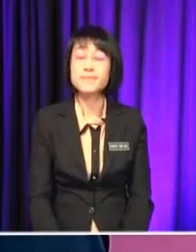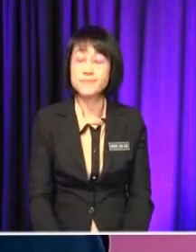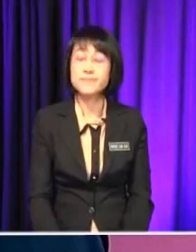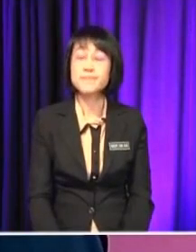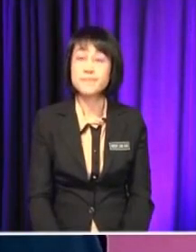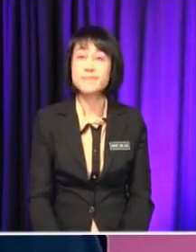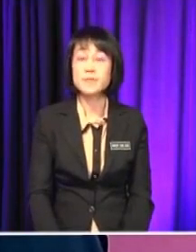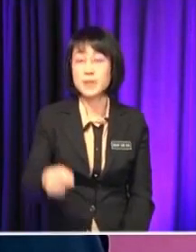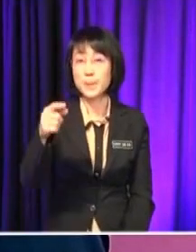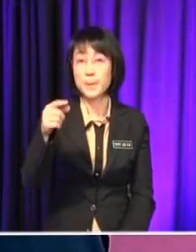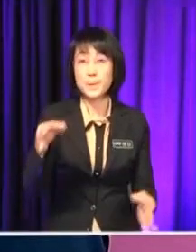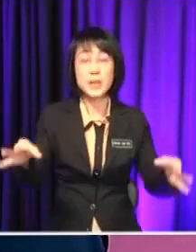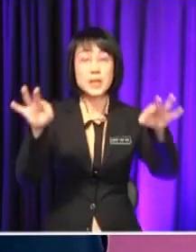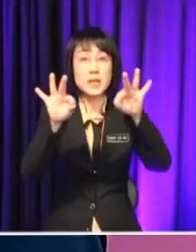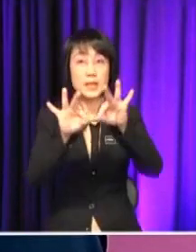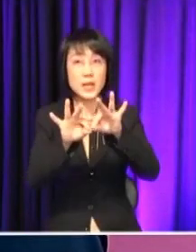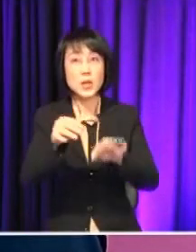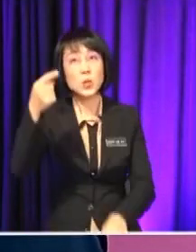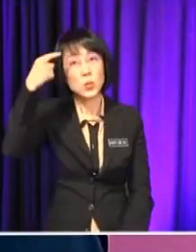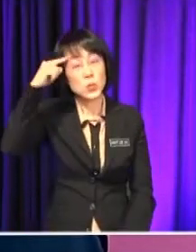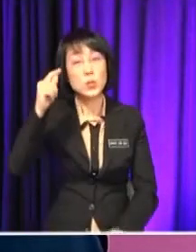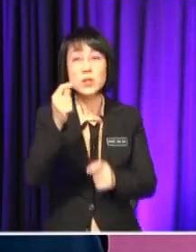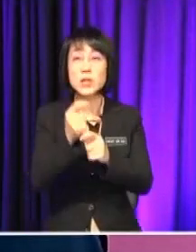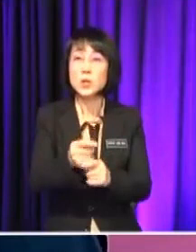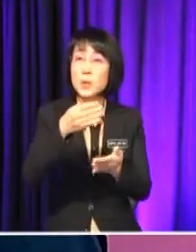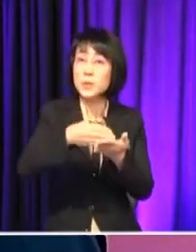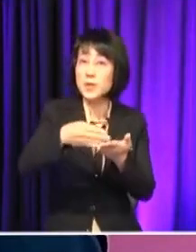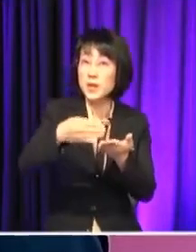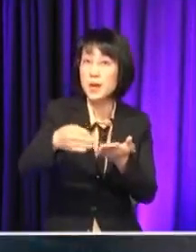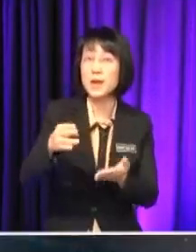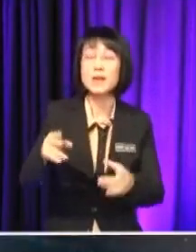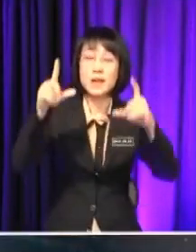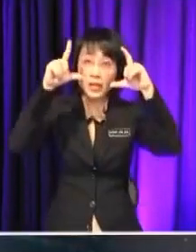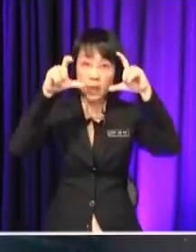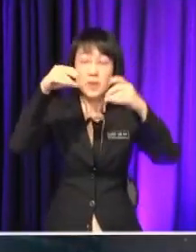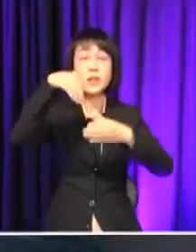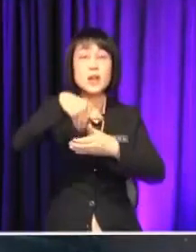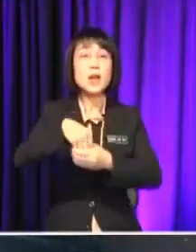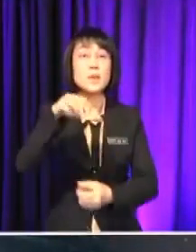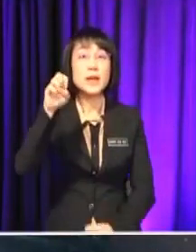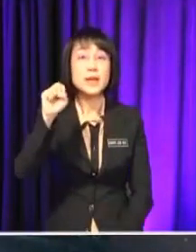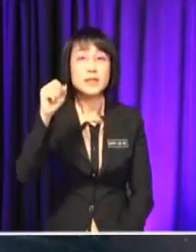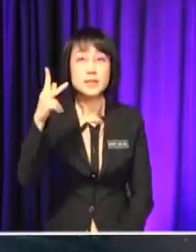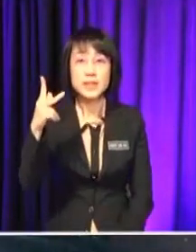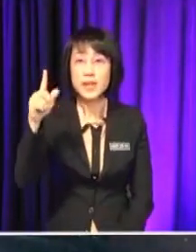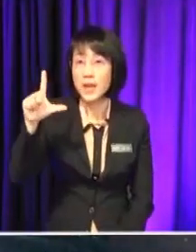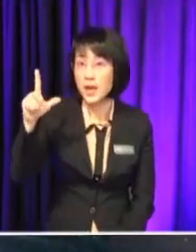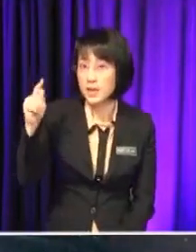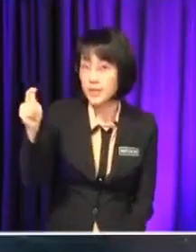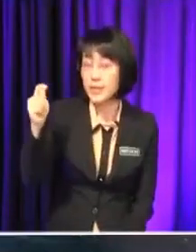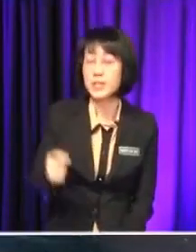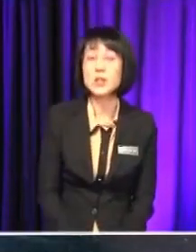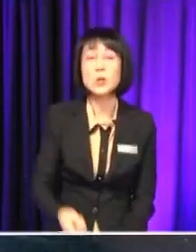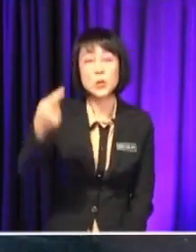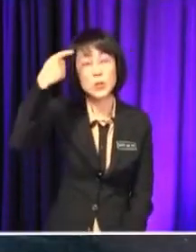sebagai faktur untuk menentukan bilangan cambril dalam sqltz baik seterusnya untuk kita